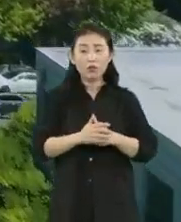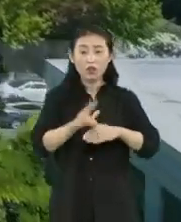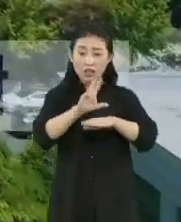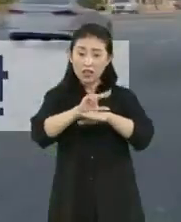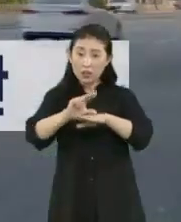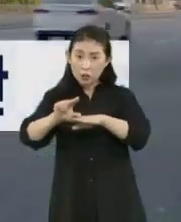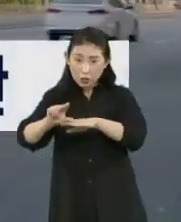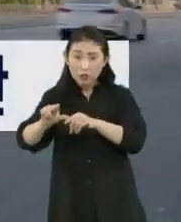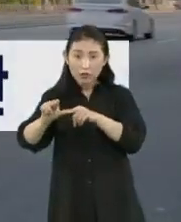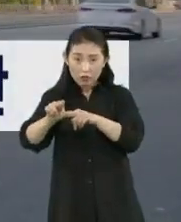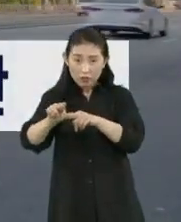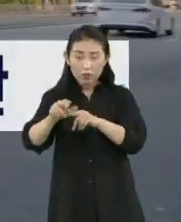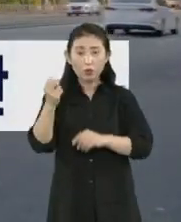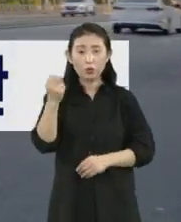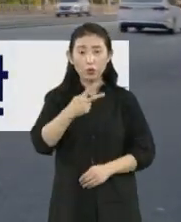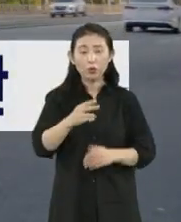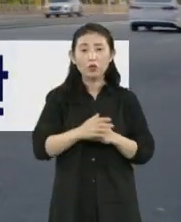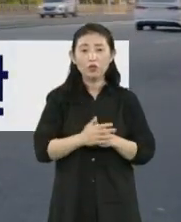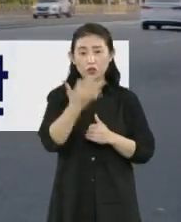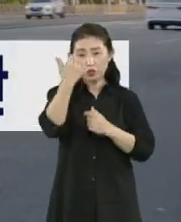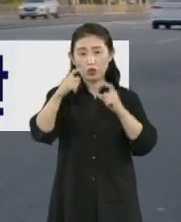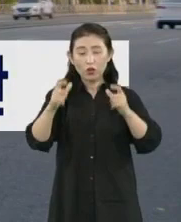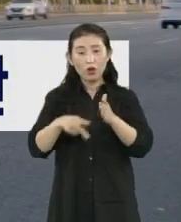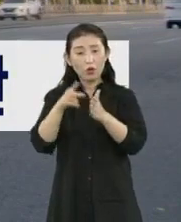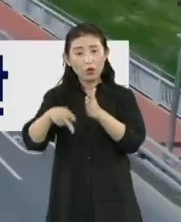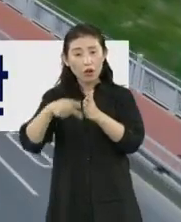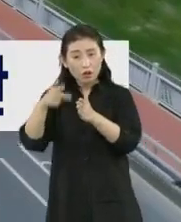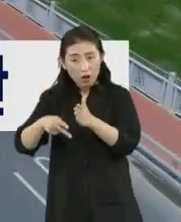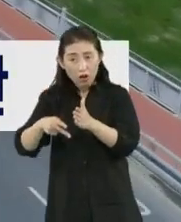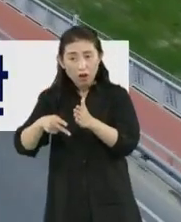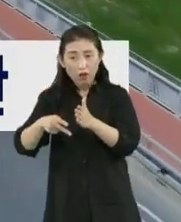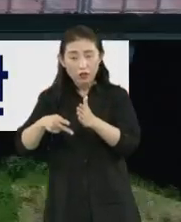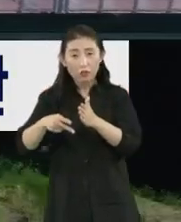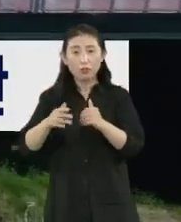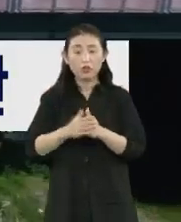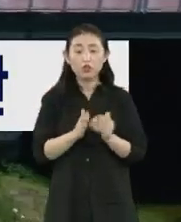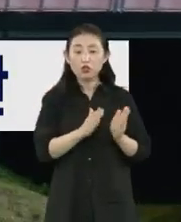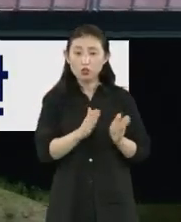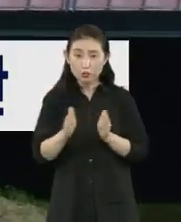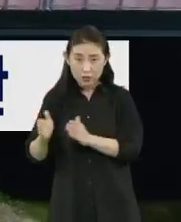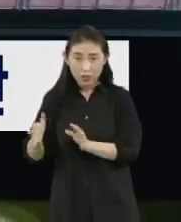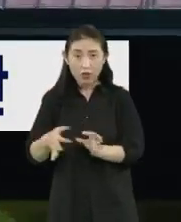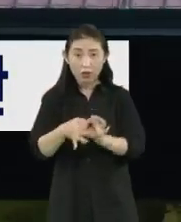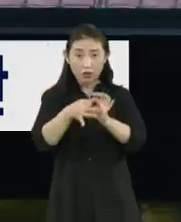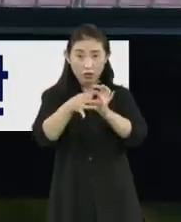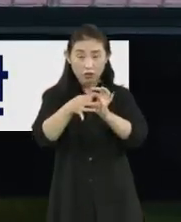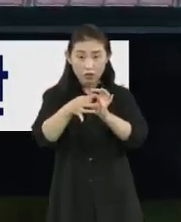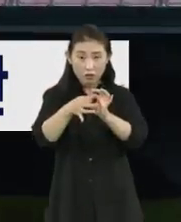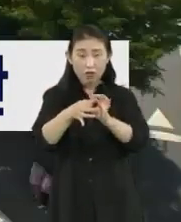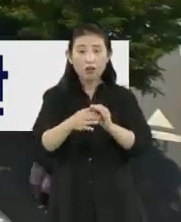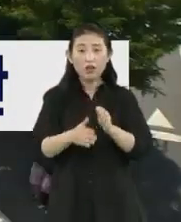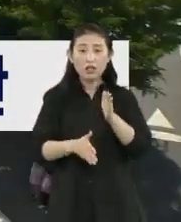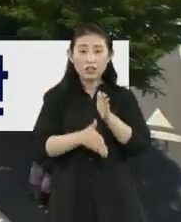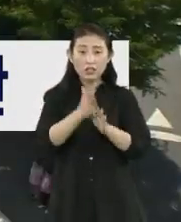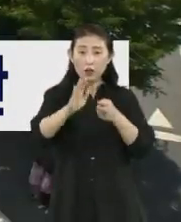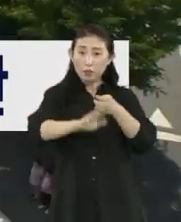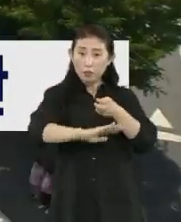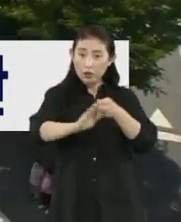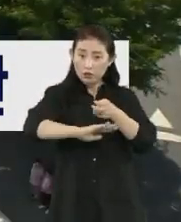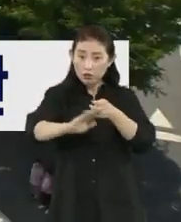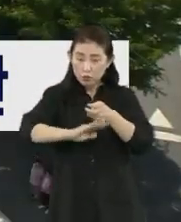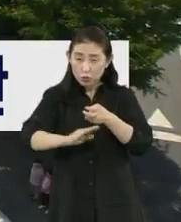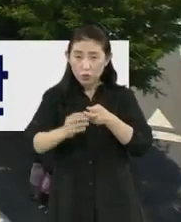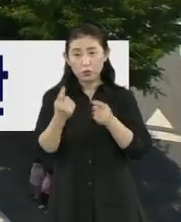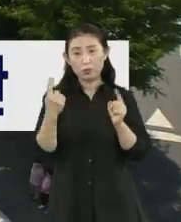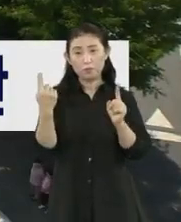도시철도 2호선 트램과 충청권 광역철도 운행을 단계별로 준비하고 이와 연계해 시내버스 운행